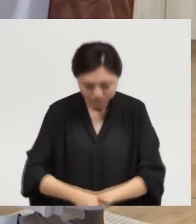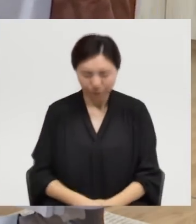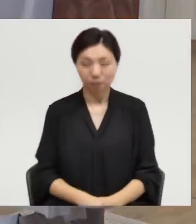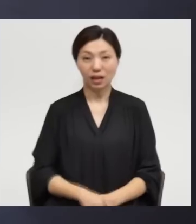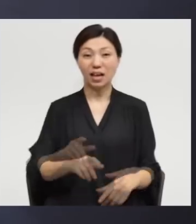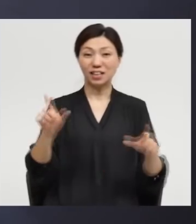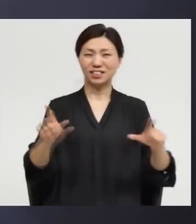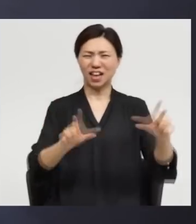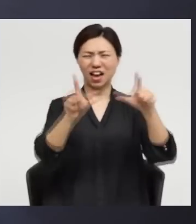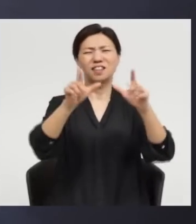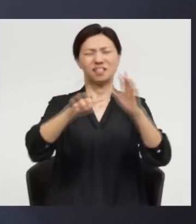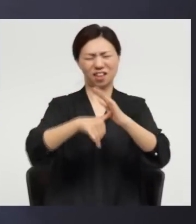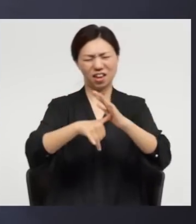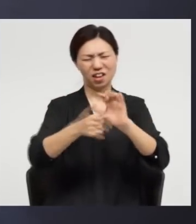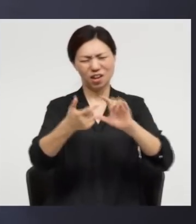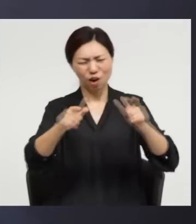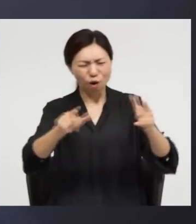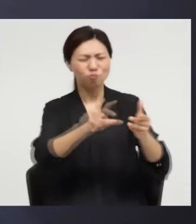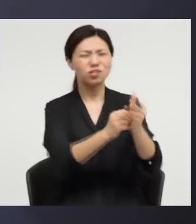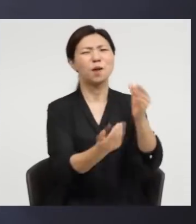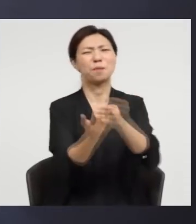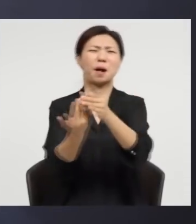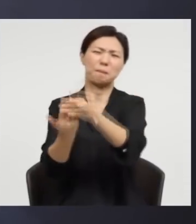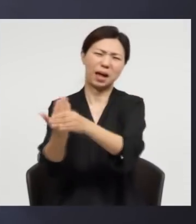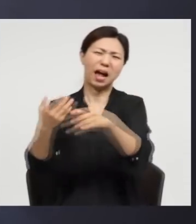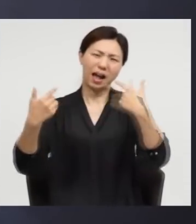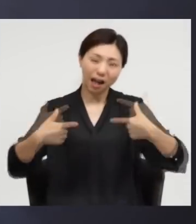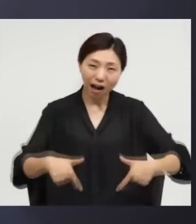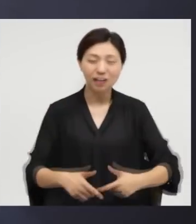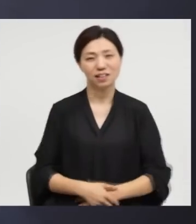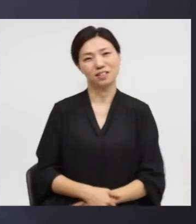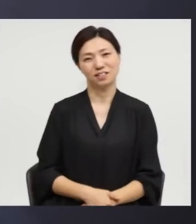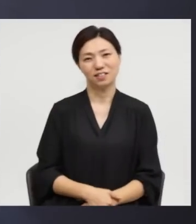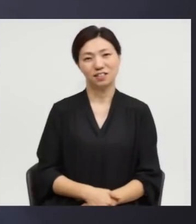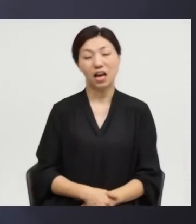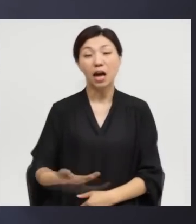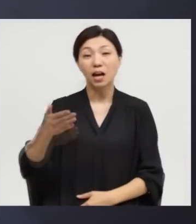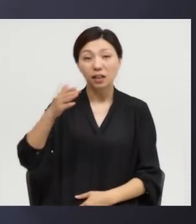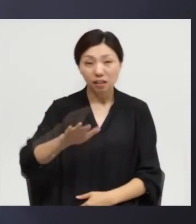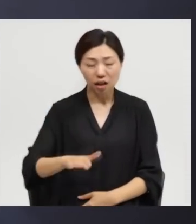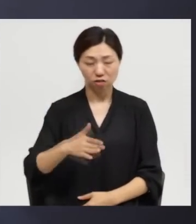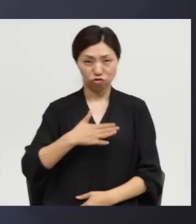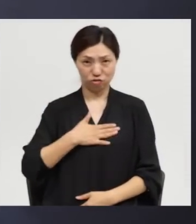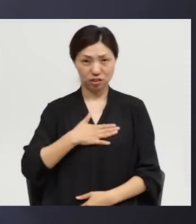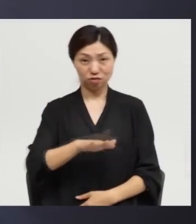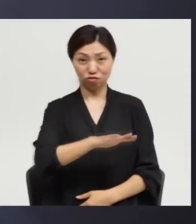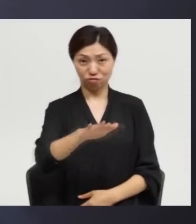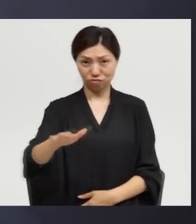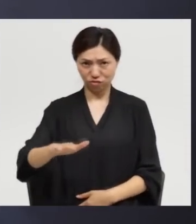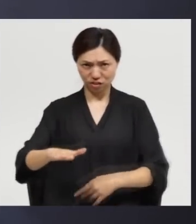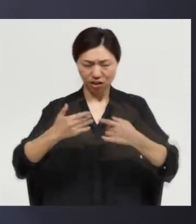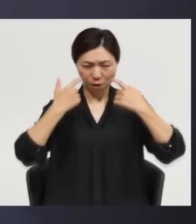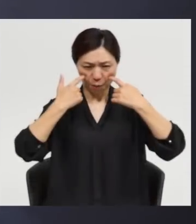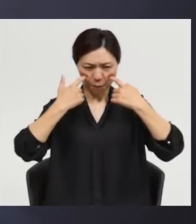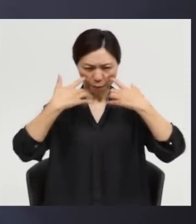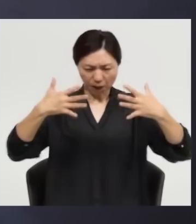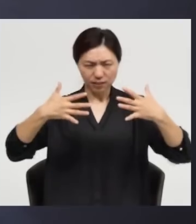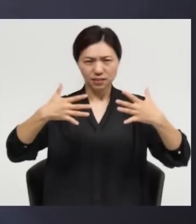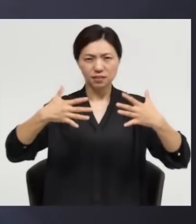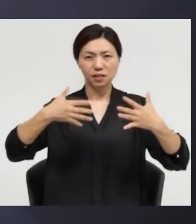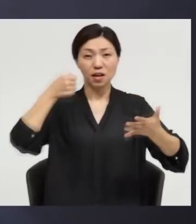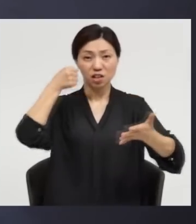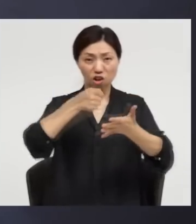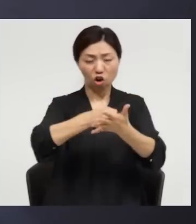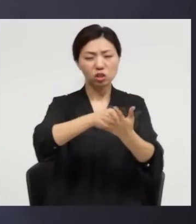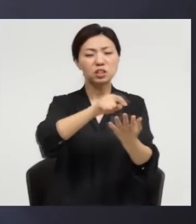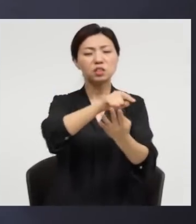네. 살다 보면 이런 일은 늘 닥칩니다. 아시겠습니까? 예. 그러나 우리는 그